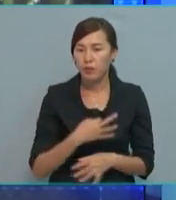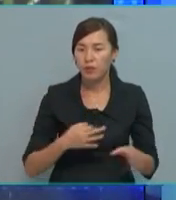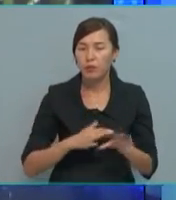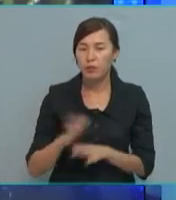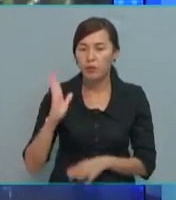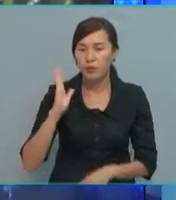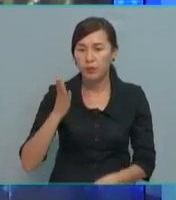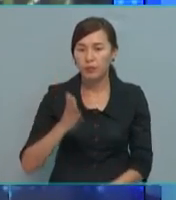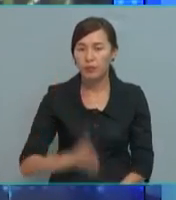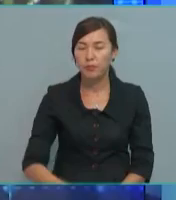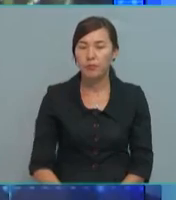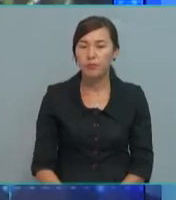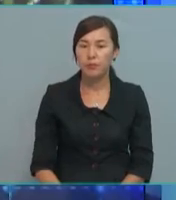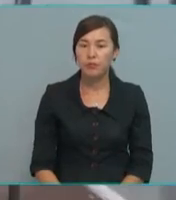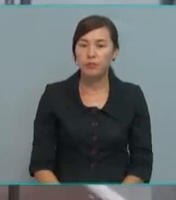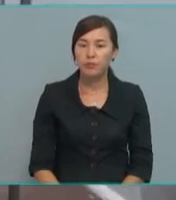жүзеге аса бастады.